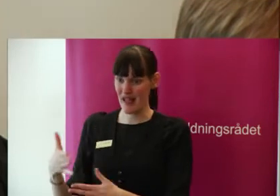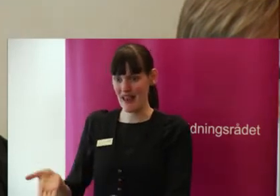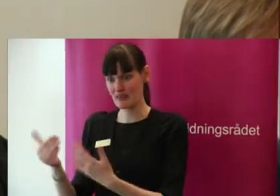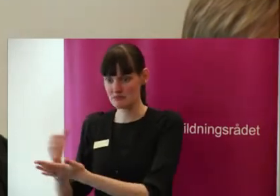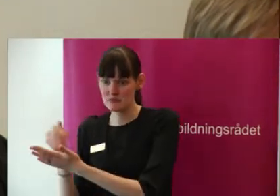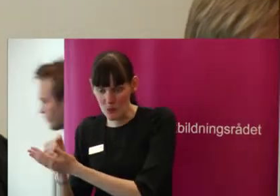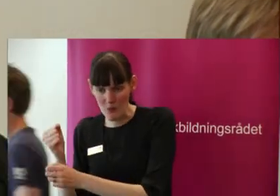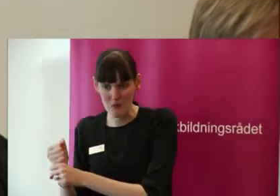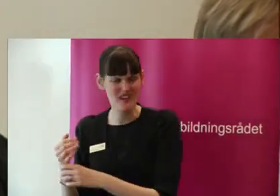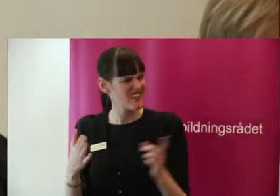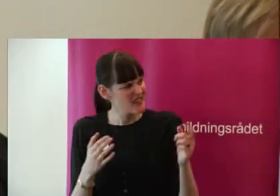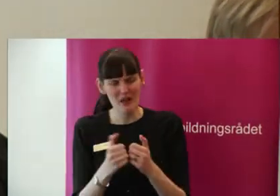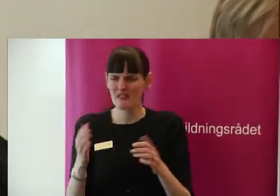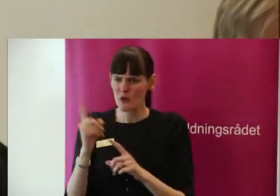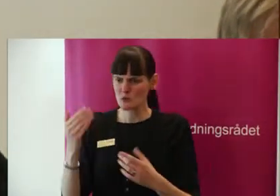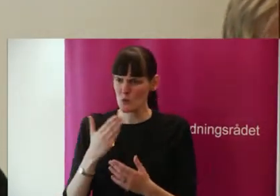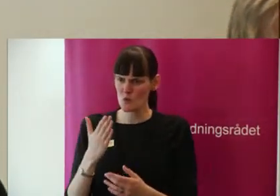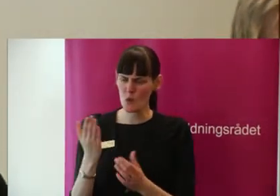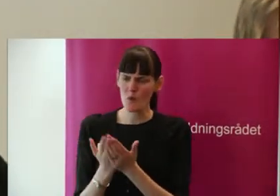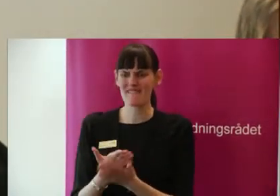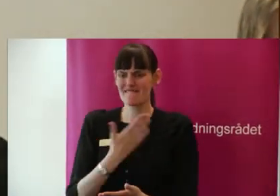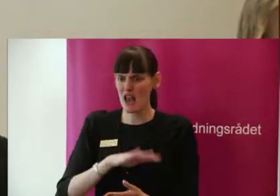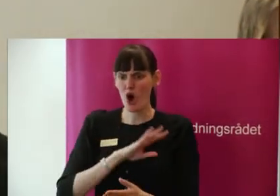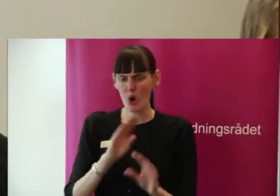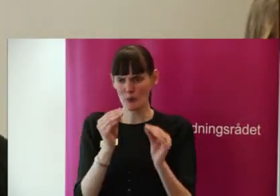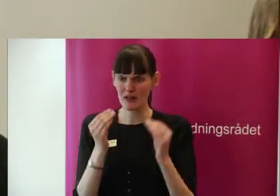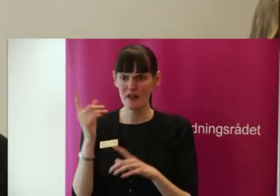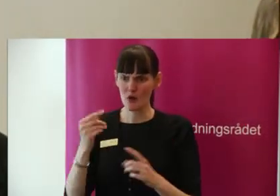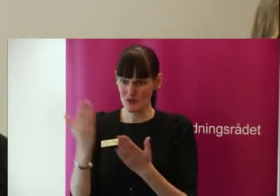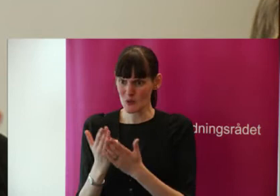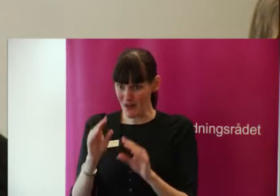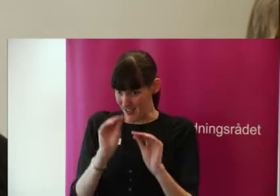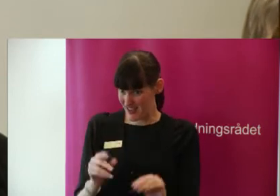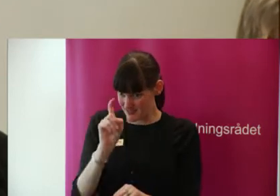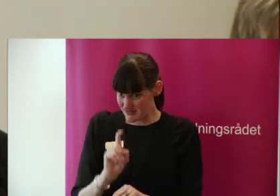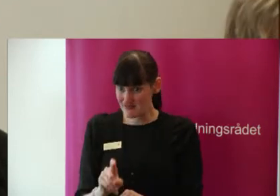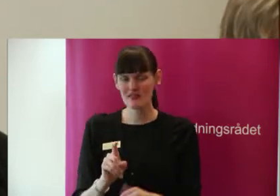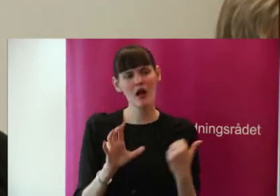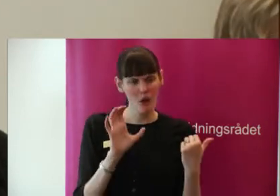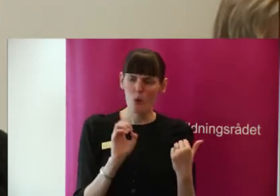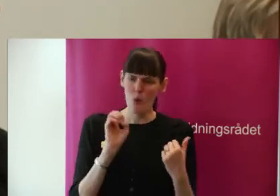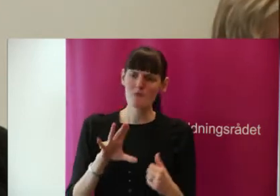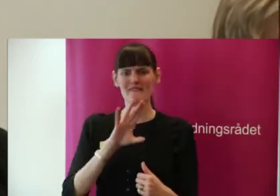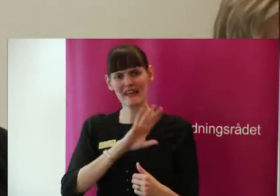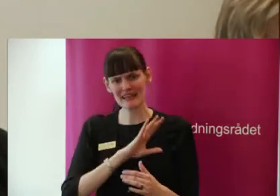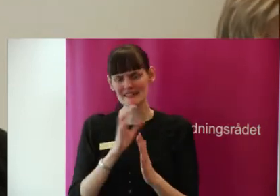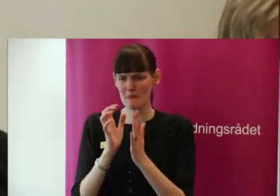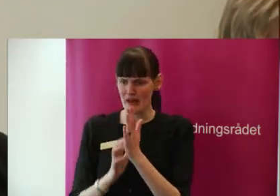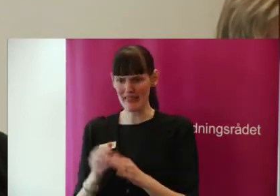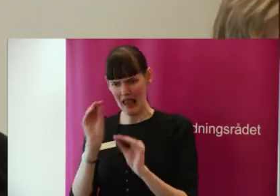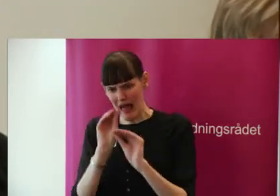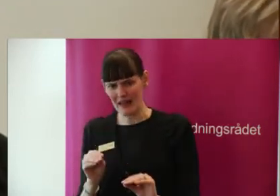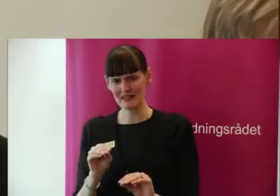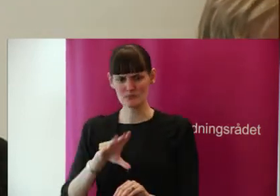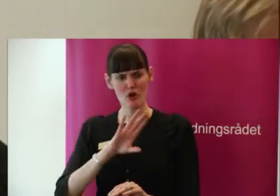direktutbildade folkhögskolelärare? Jag skulle nog tänka mig att fanns det matematiklärare som hade en profil mot folkhögskolan, så skulle folkhögskolan vilja ha